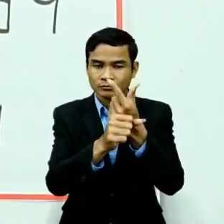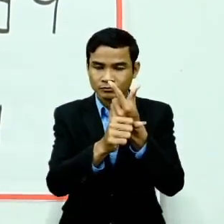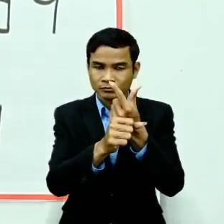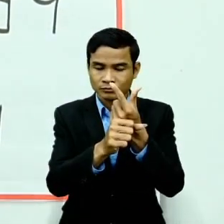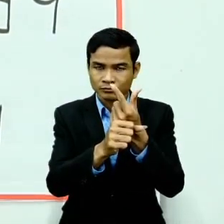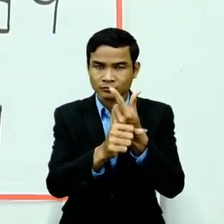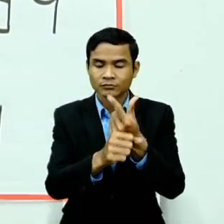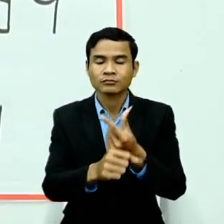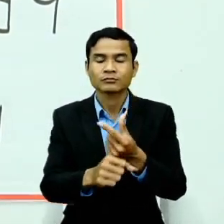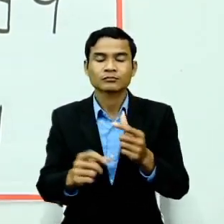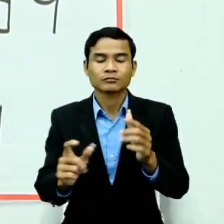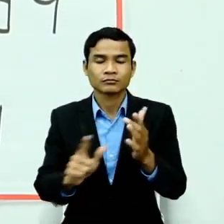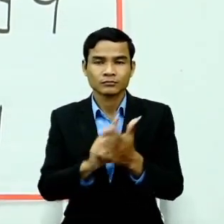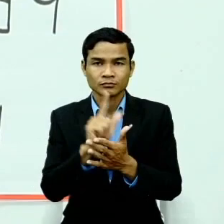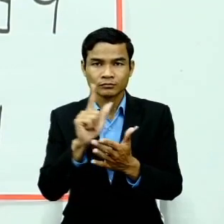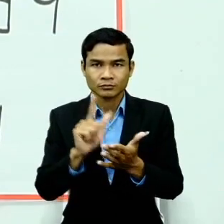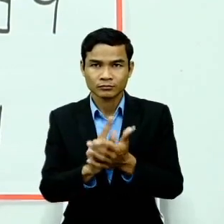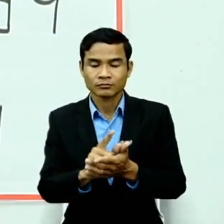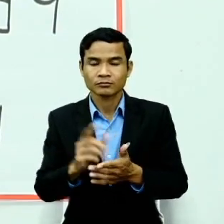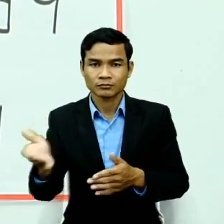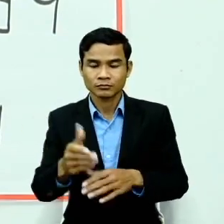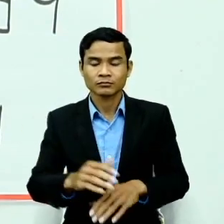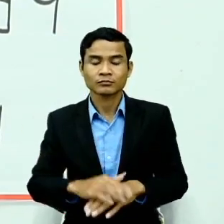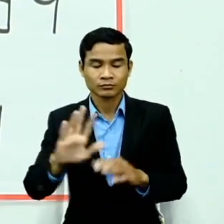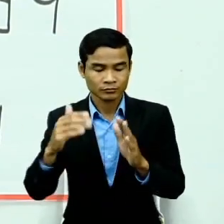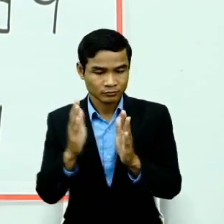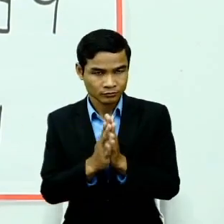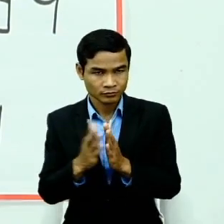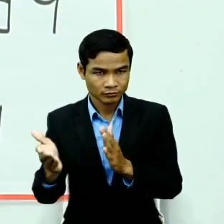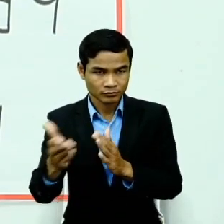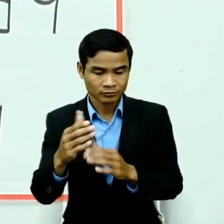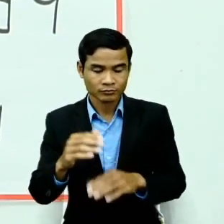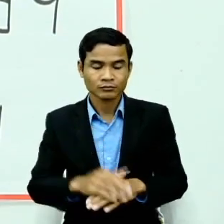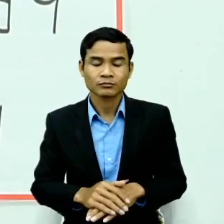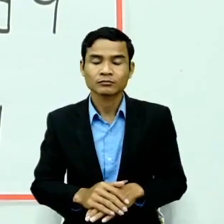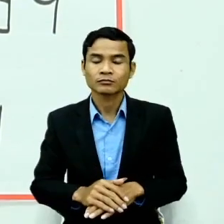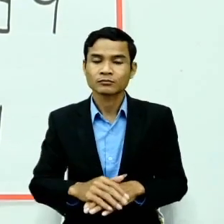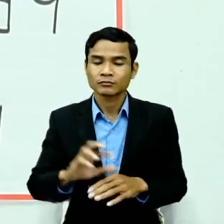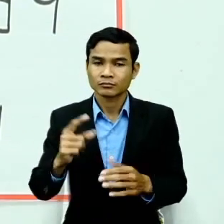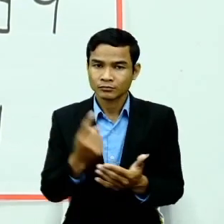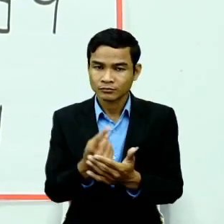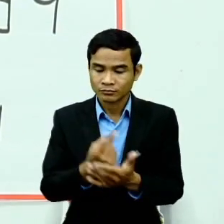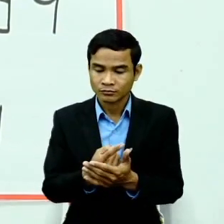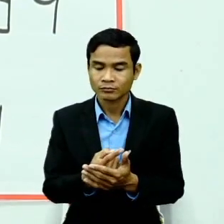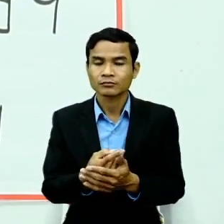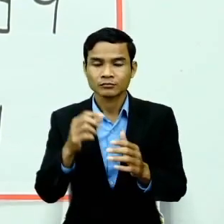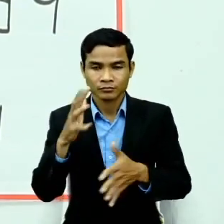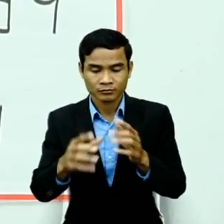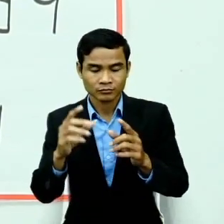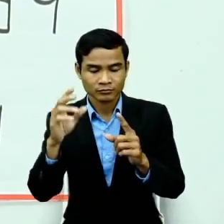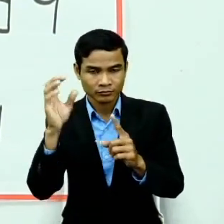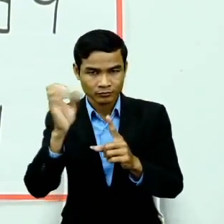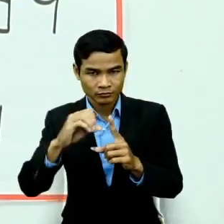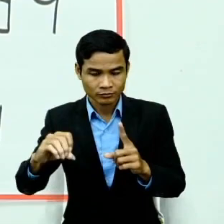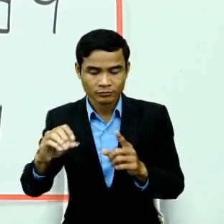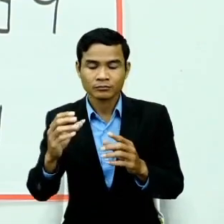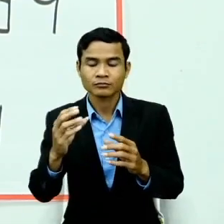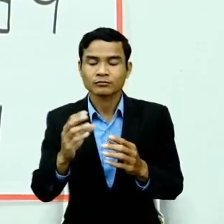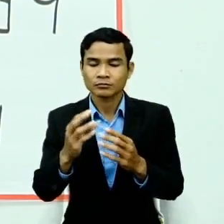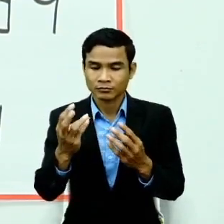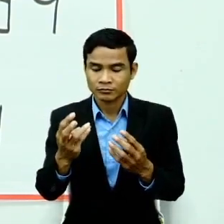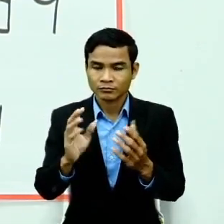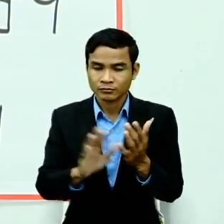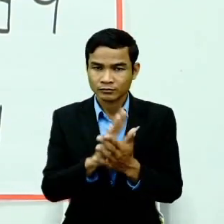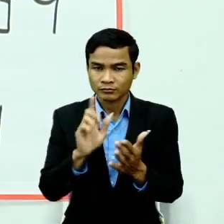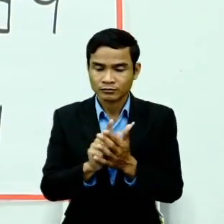càng chiệt chà ơ con tặng ở kia chà để bàn cho rúm chà ăn là bác cho môi nẹ cổ chà là con tặng ở